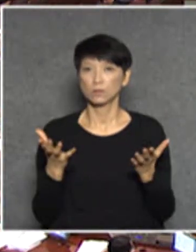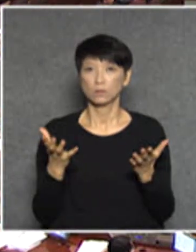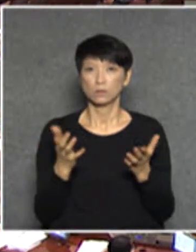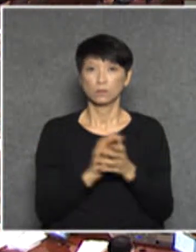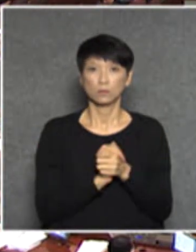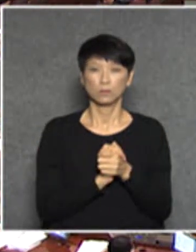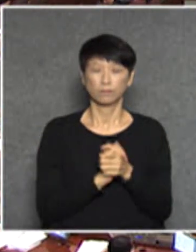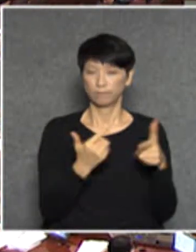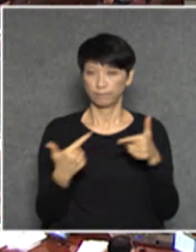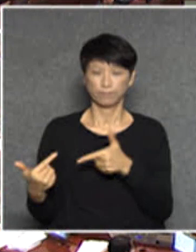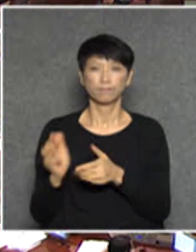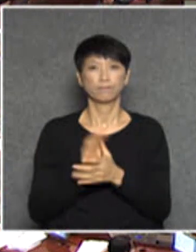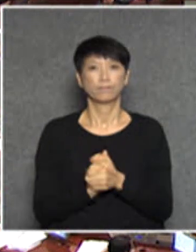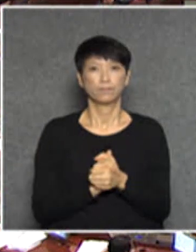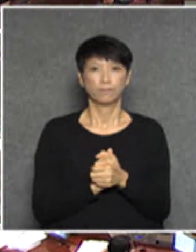請繼續。